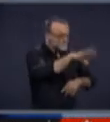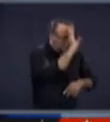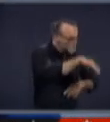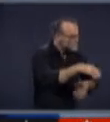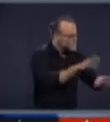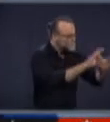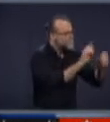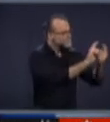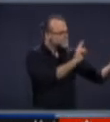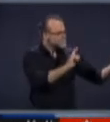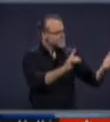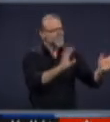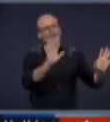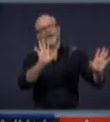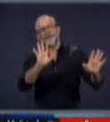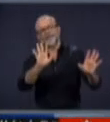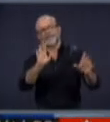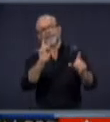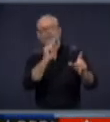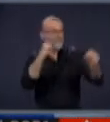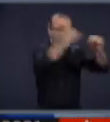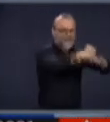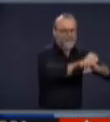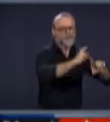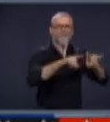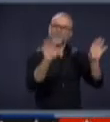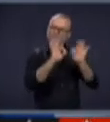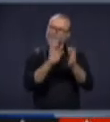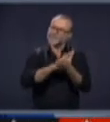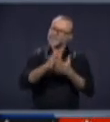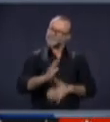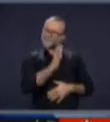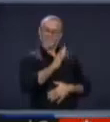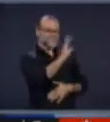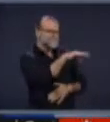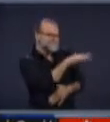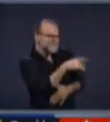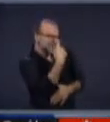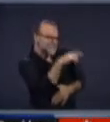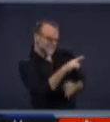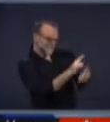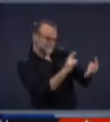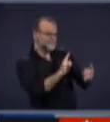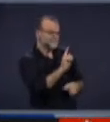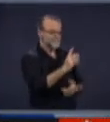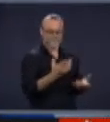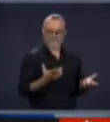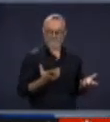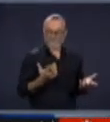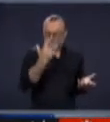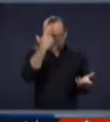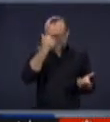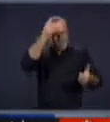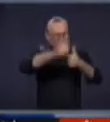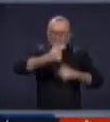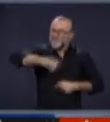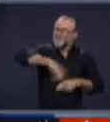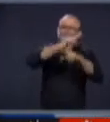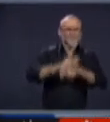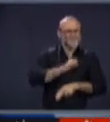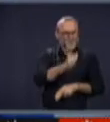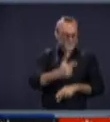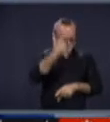écoutez, regardez, vous ne respectez pas les 2 mètres. Comme rappel, pas de façon agressive. Et nous